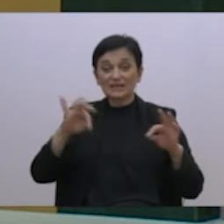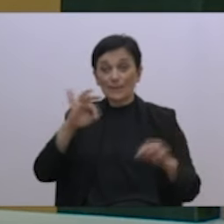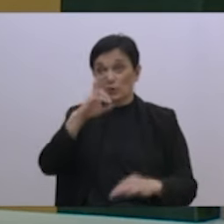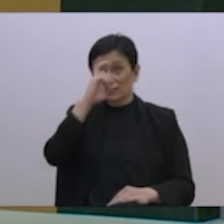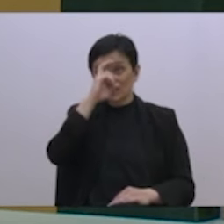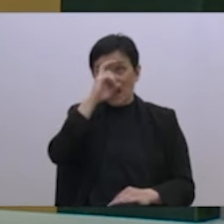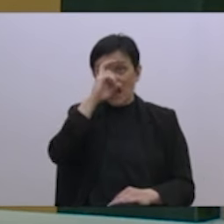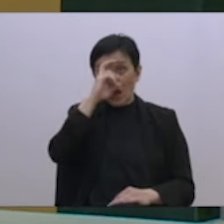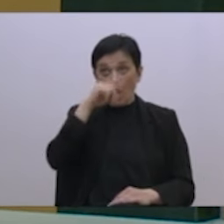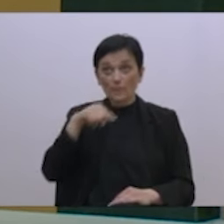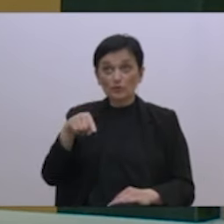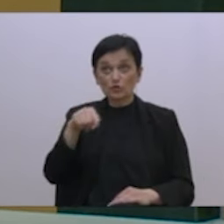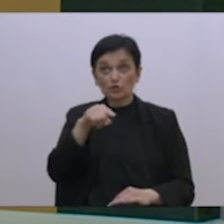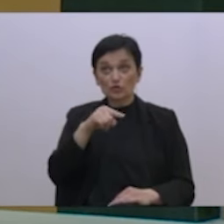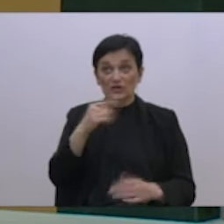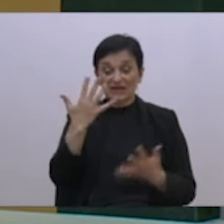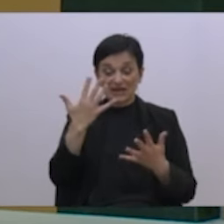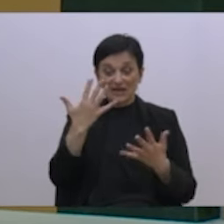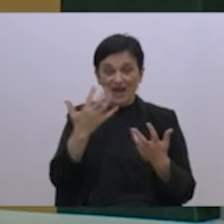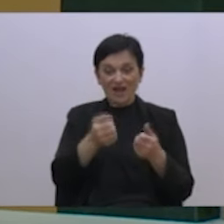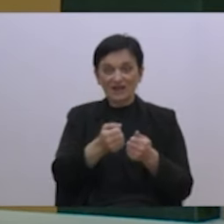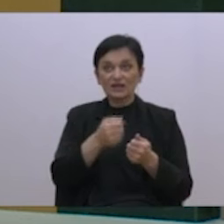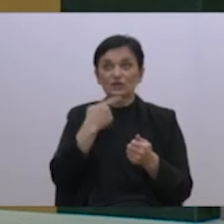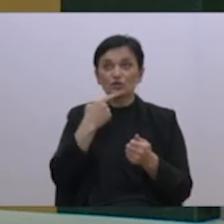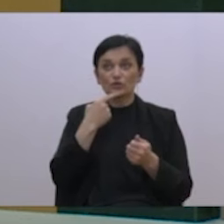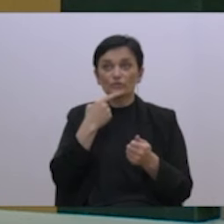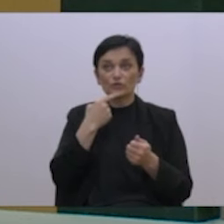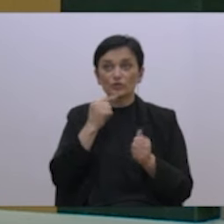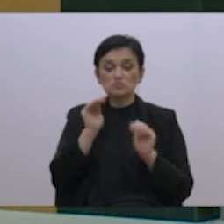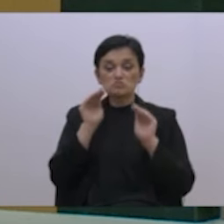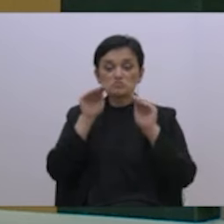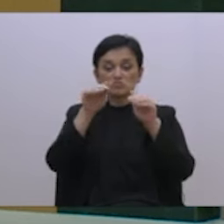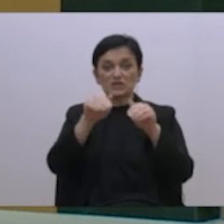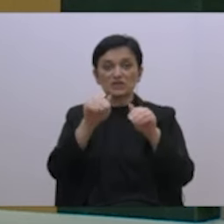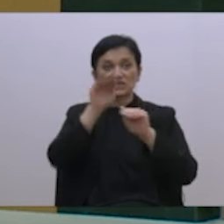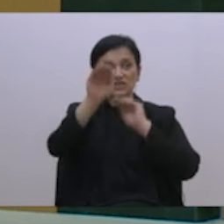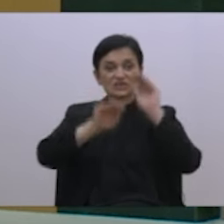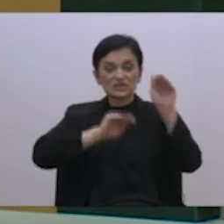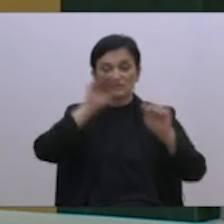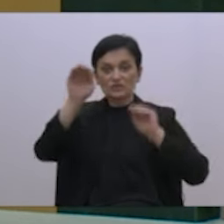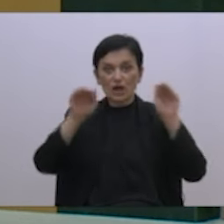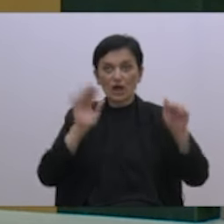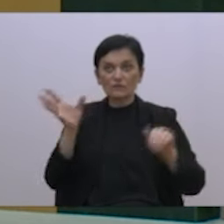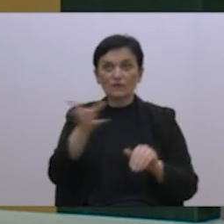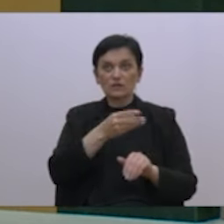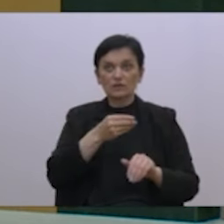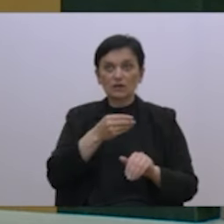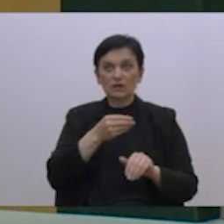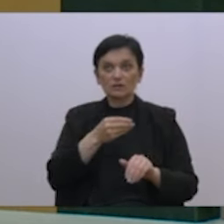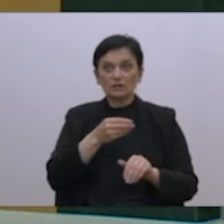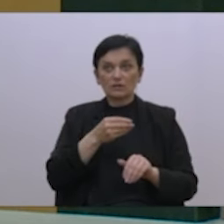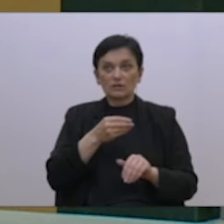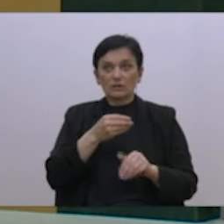სახელმწიფოების ასე ვთქვათ მსახურალი ხელი, როგორც იტყვიან, მიწდა ყველგან ასე ვთქვათ